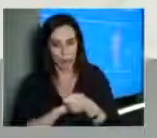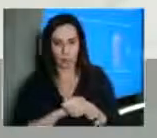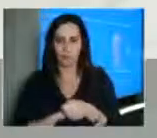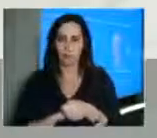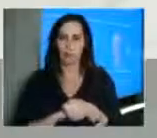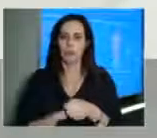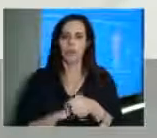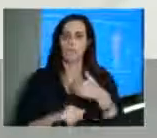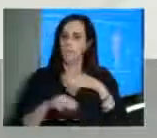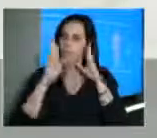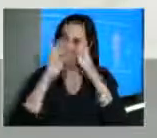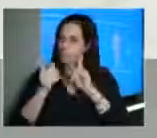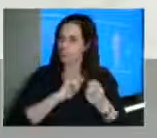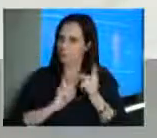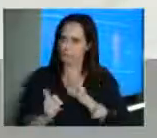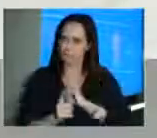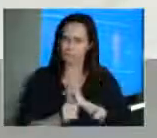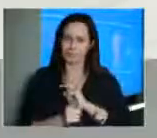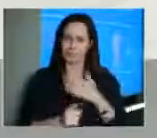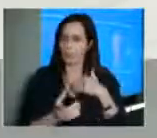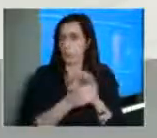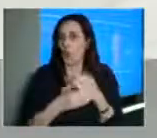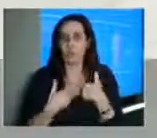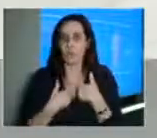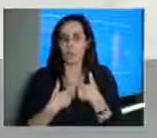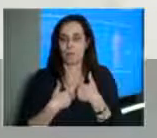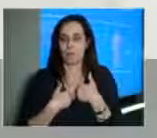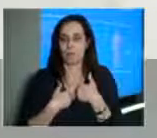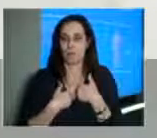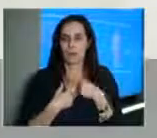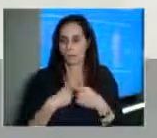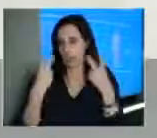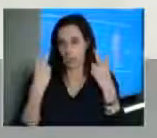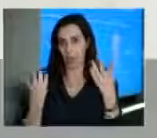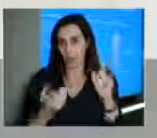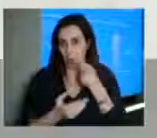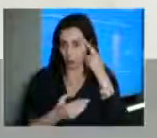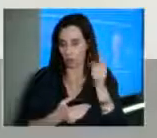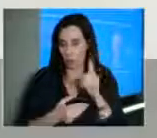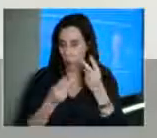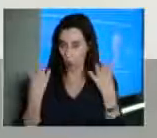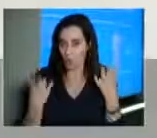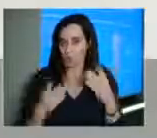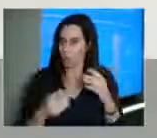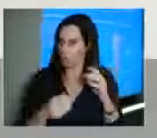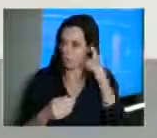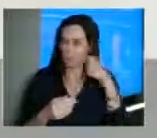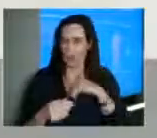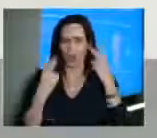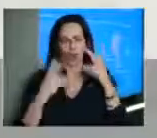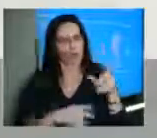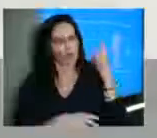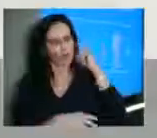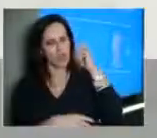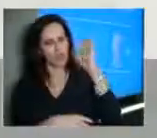בשני, אנחנו מאמינים אחד בשני. אנחנו חברים, שזה, את יודעת, זה ערך כזה שכולם חושבים שהוא לא חשוב, בעיניי הוא כן חשוב. לא יודעת,